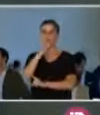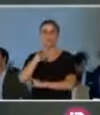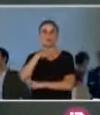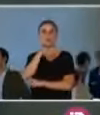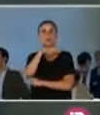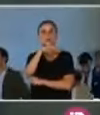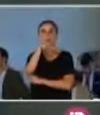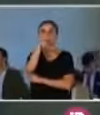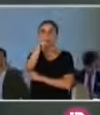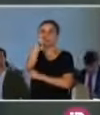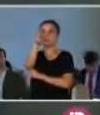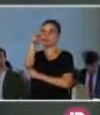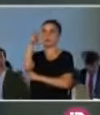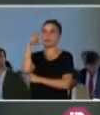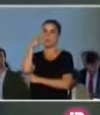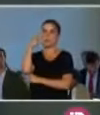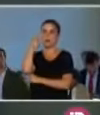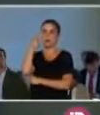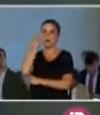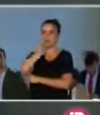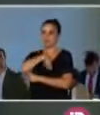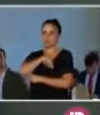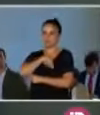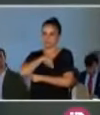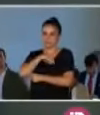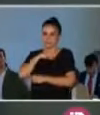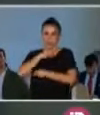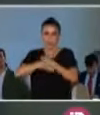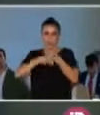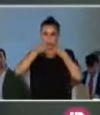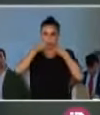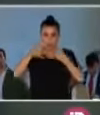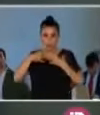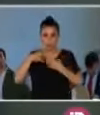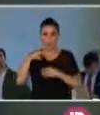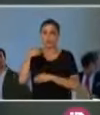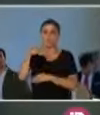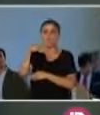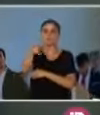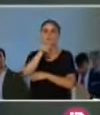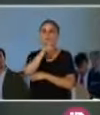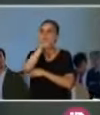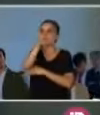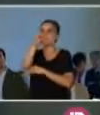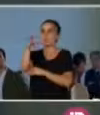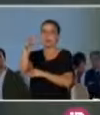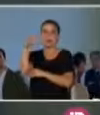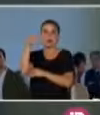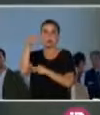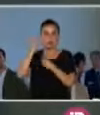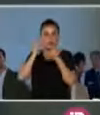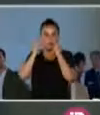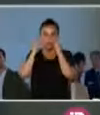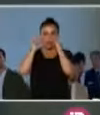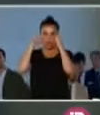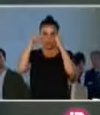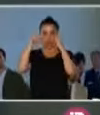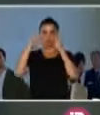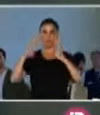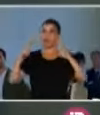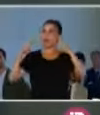que som, el millor del que som. Mira el futur i veig el geni que va elevar aquesta